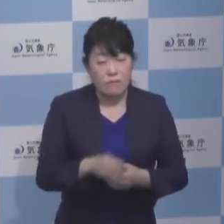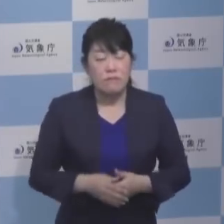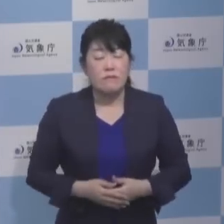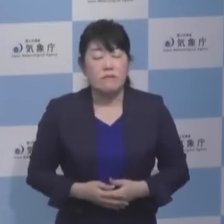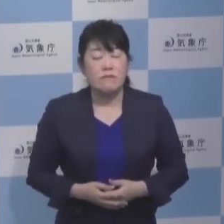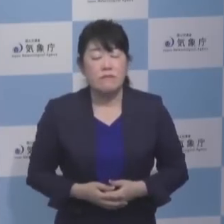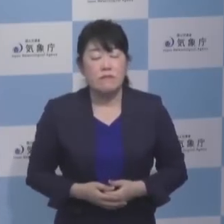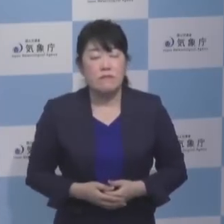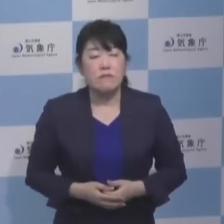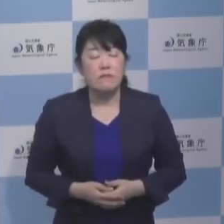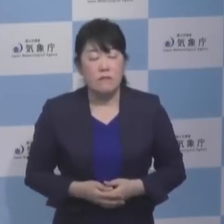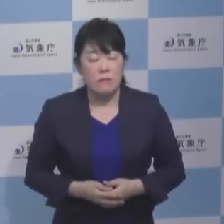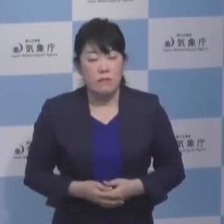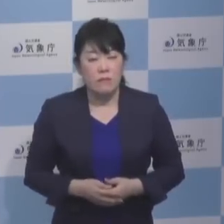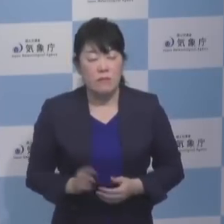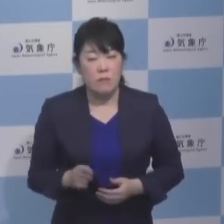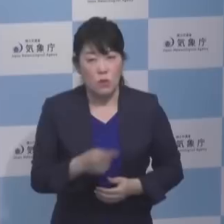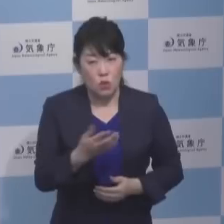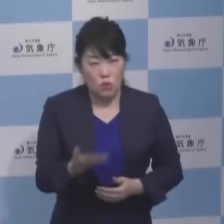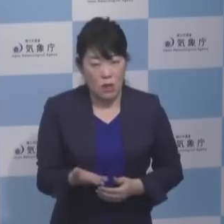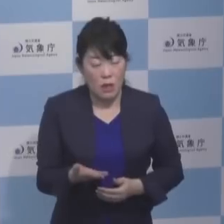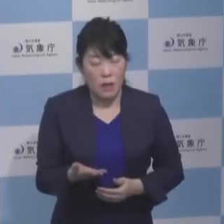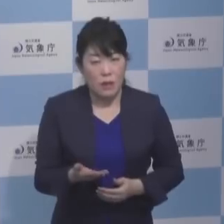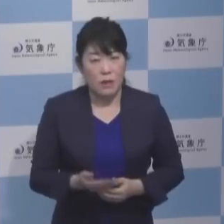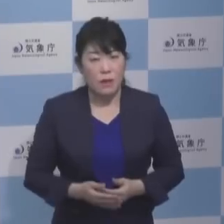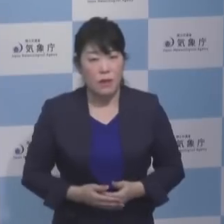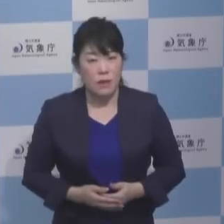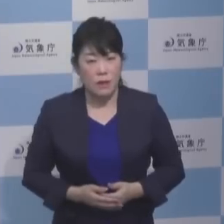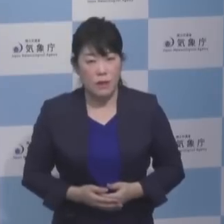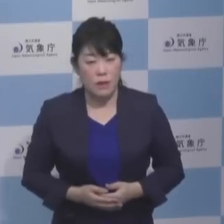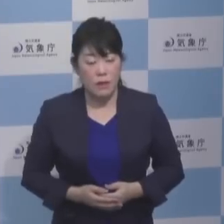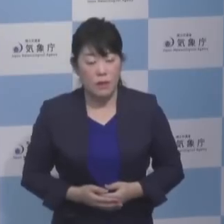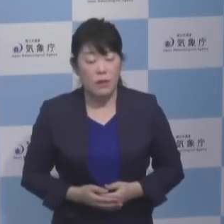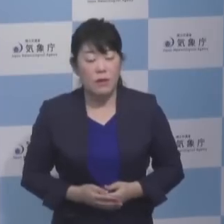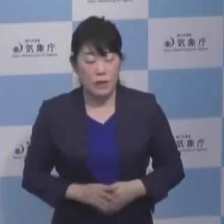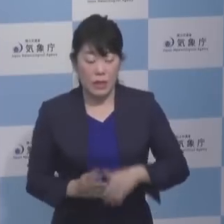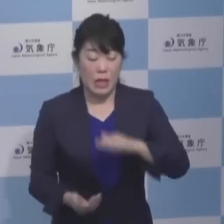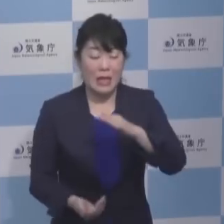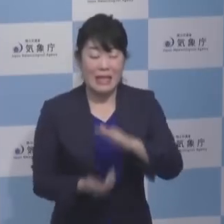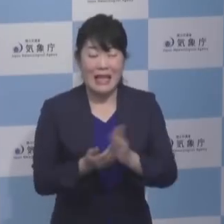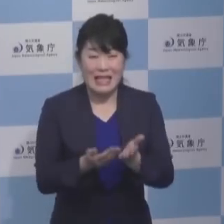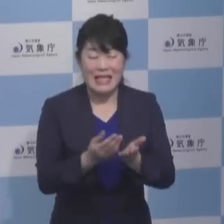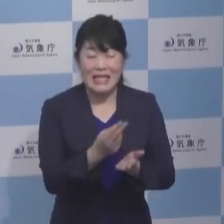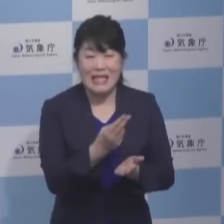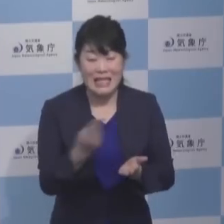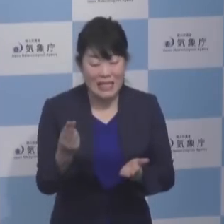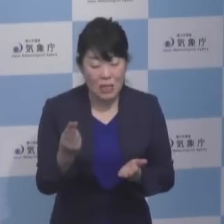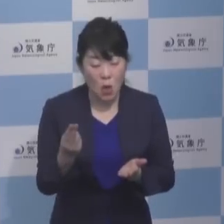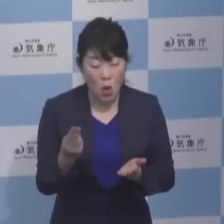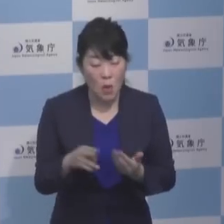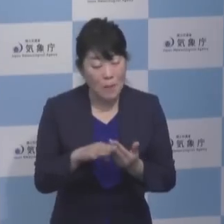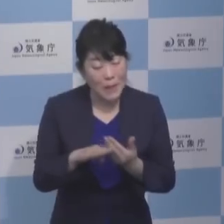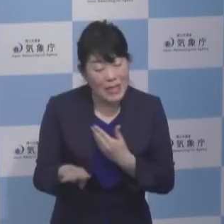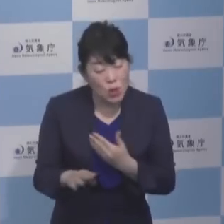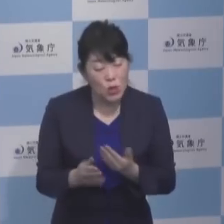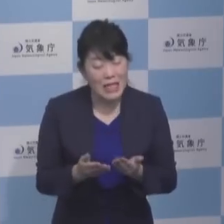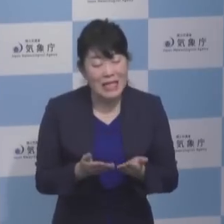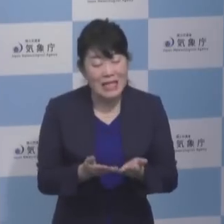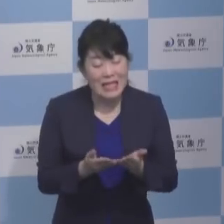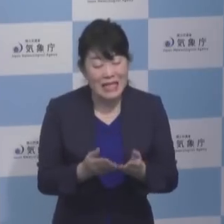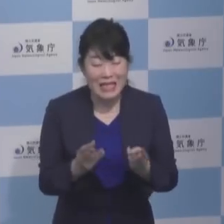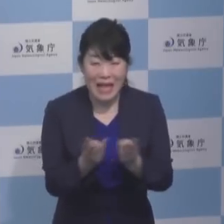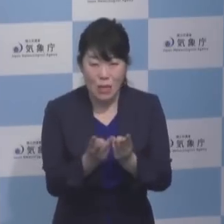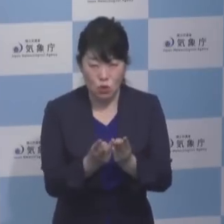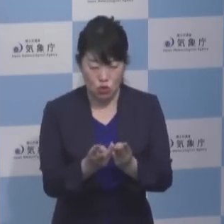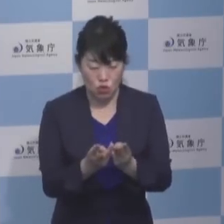めくっていただいてこちらは最大震度別の地震回数表です。ちょっと注意